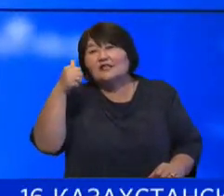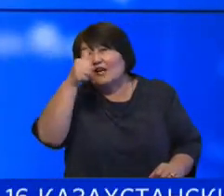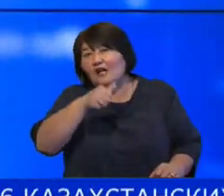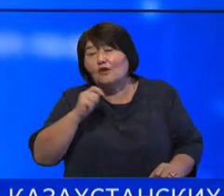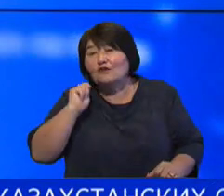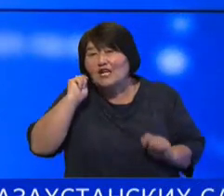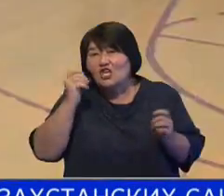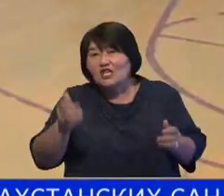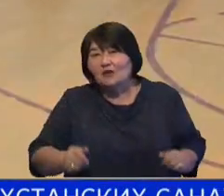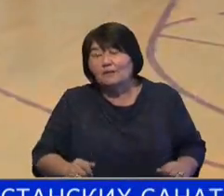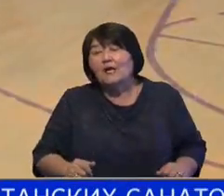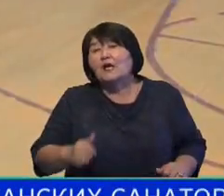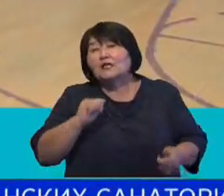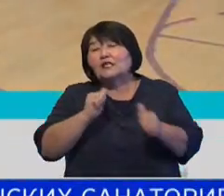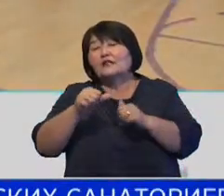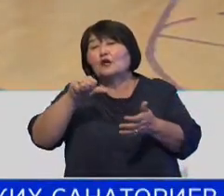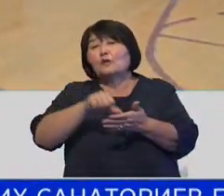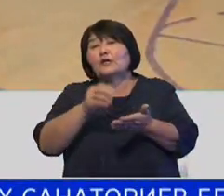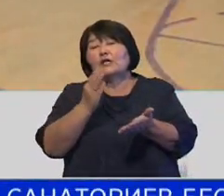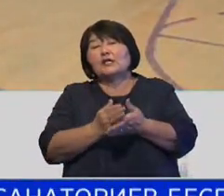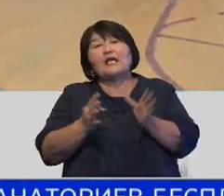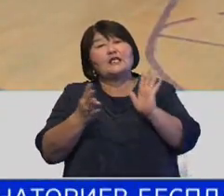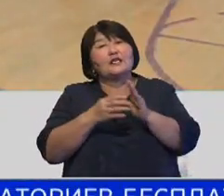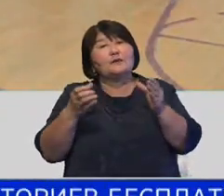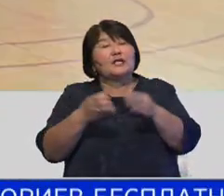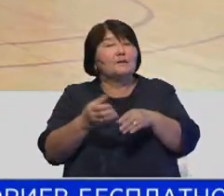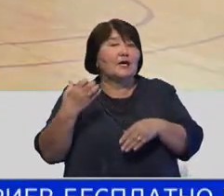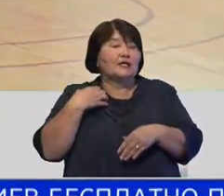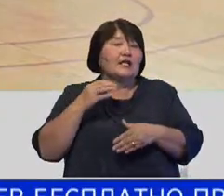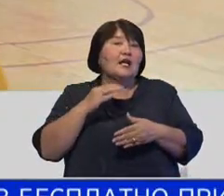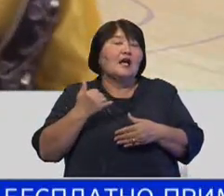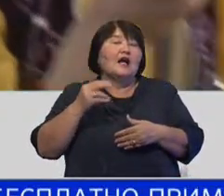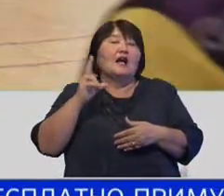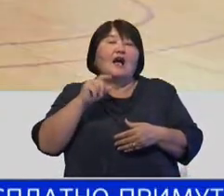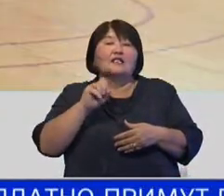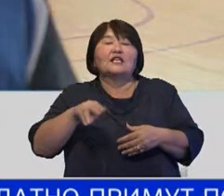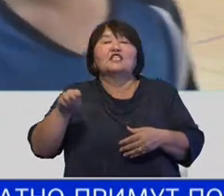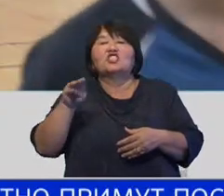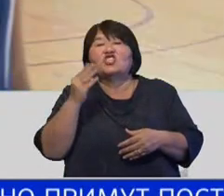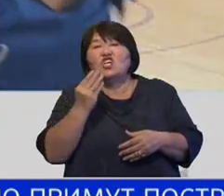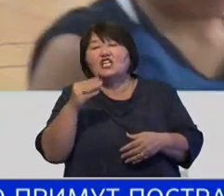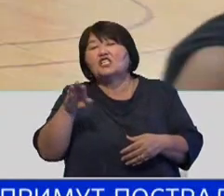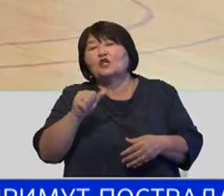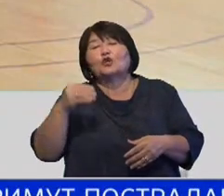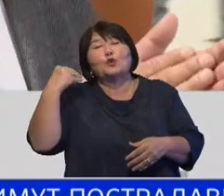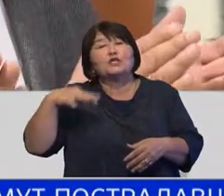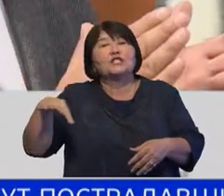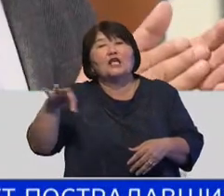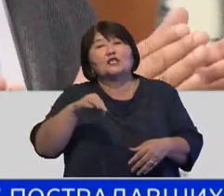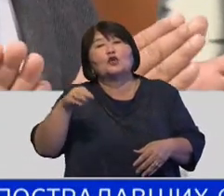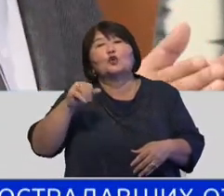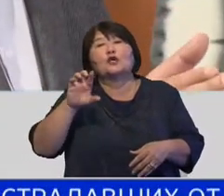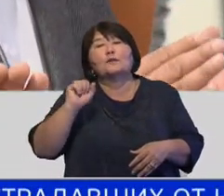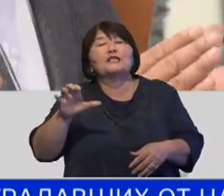2012-2013 годов рождения. В соревнованиях приняли участие в 9 команд из Кызылорды, Казалы, Шиели, Жанакоргана, а также из туркестанского Тулькибаса